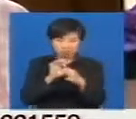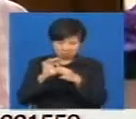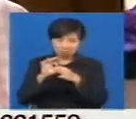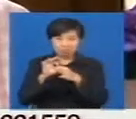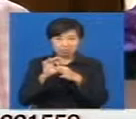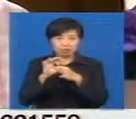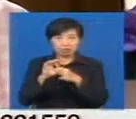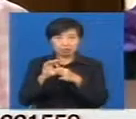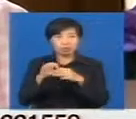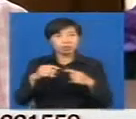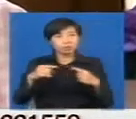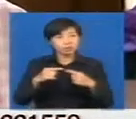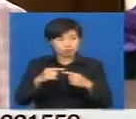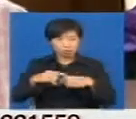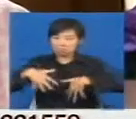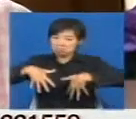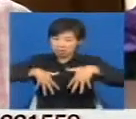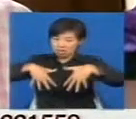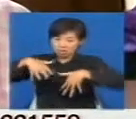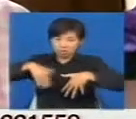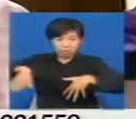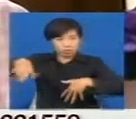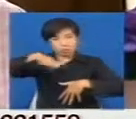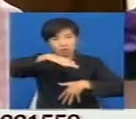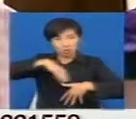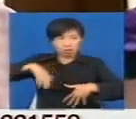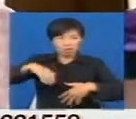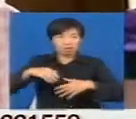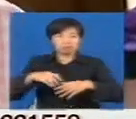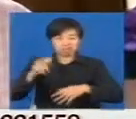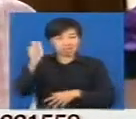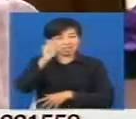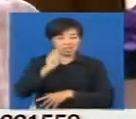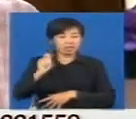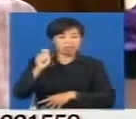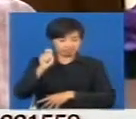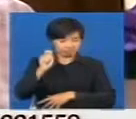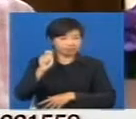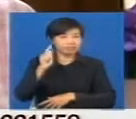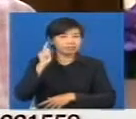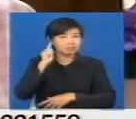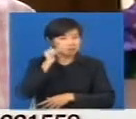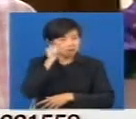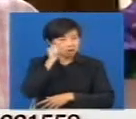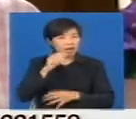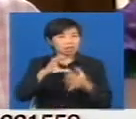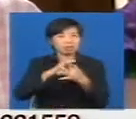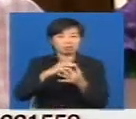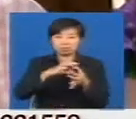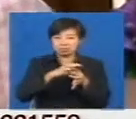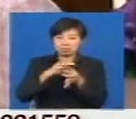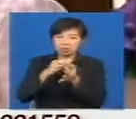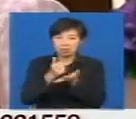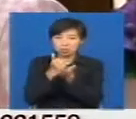ดำรงอยู่และอยู่รอดของมนุษยชาตินะครับในภูมิภาคเอเชียนะครับเป็นกลางเป็นวิชาการนะฮะ